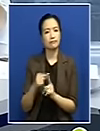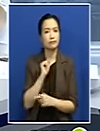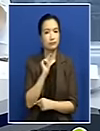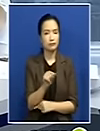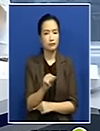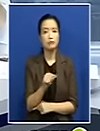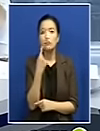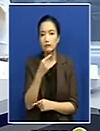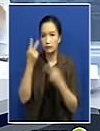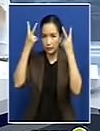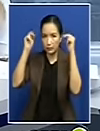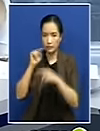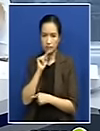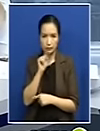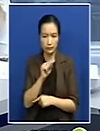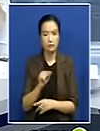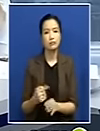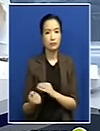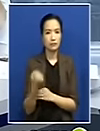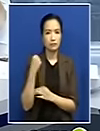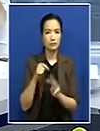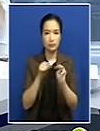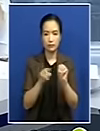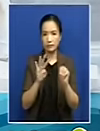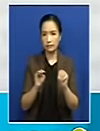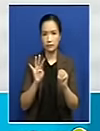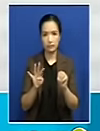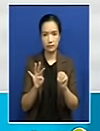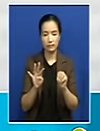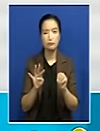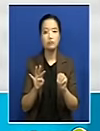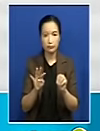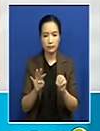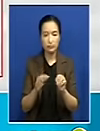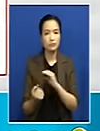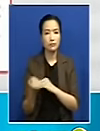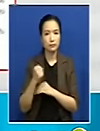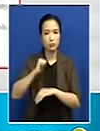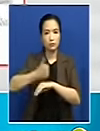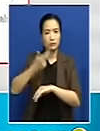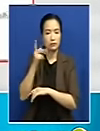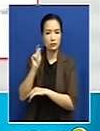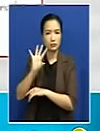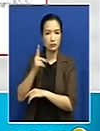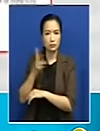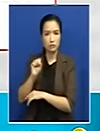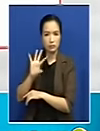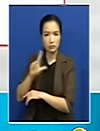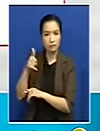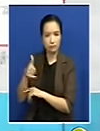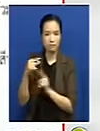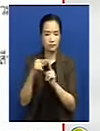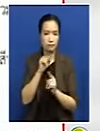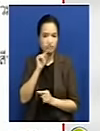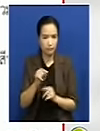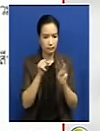งของนายกรัฐมนตรีฮะใช้อำนาจตามความในมาตรา44อาศัยอำนาจของหัวหน้าคสช.ฮะใช้คำ